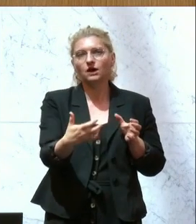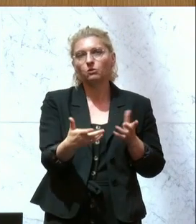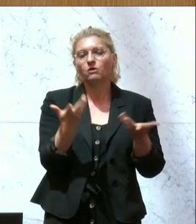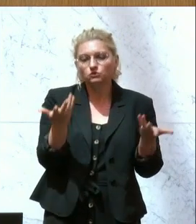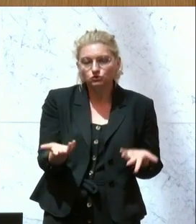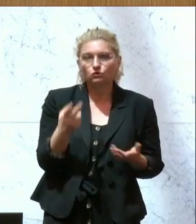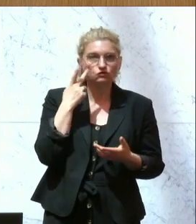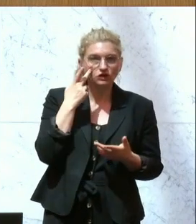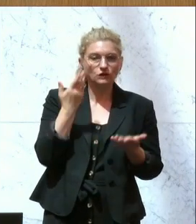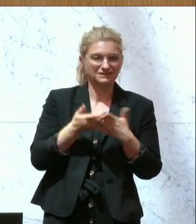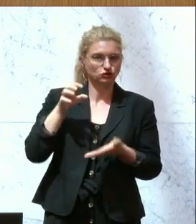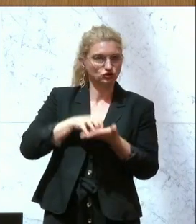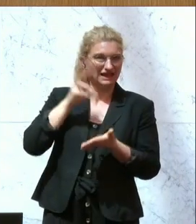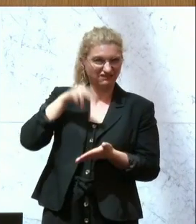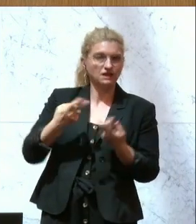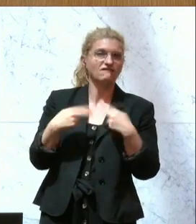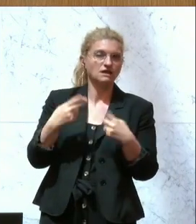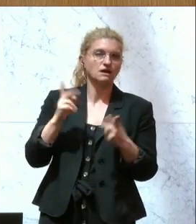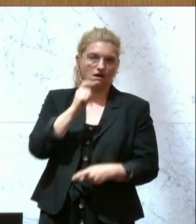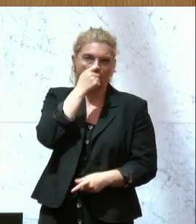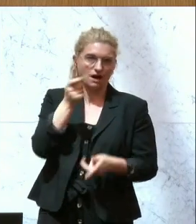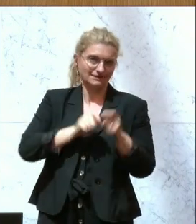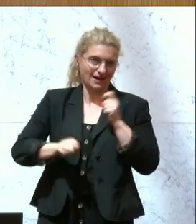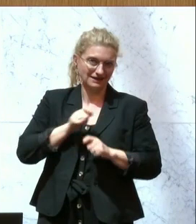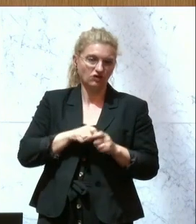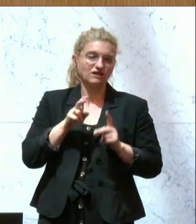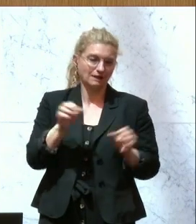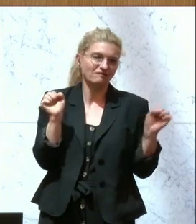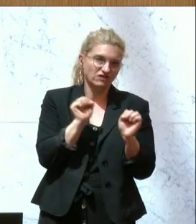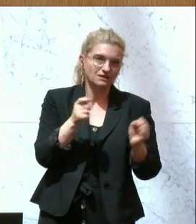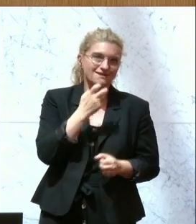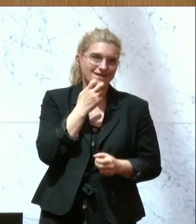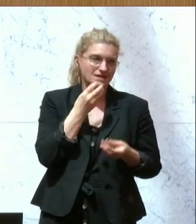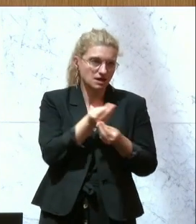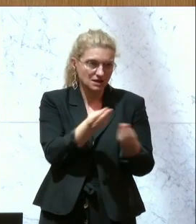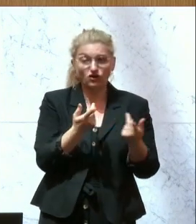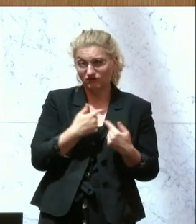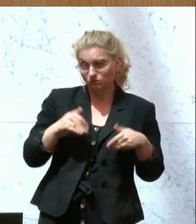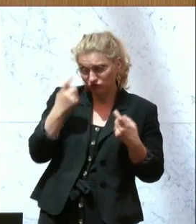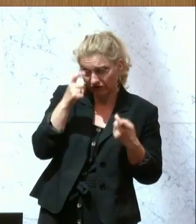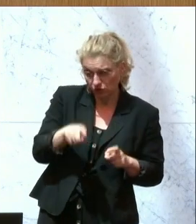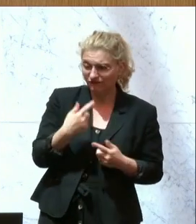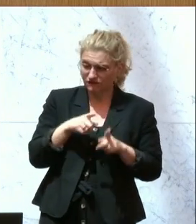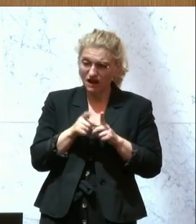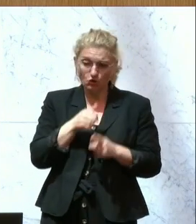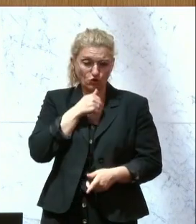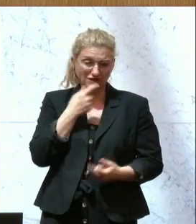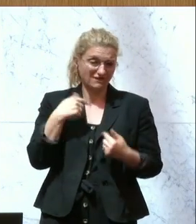gestaltet ist, dass die Stadt Wien weiterhin Gas einkaufen kann und im Winter Energieversorgung hat. Und darauf müssen wir sorgen, darauf kümmern wir uns auch als